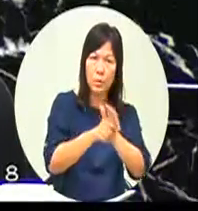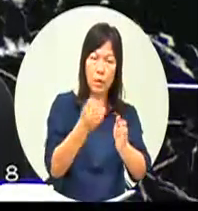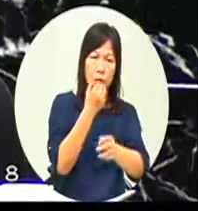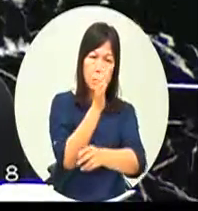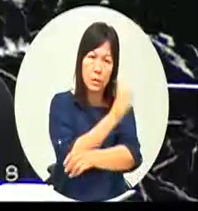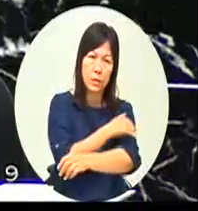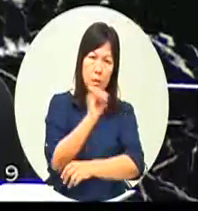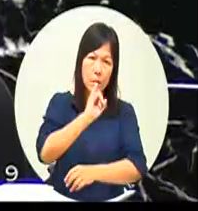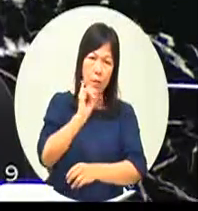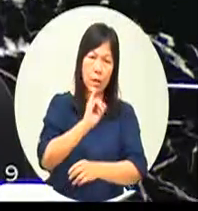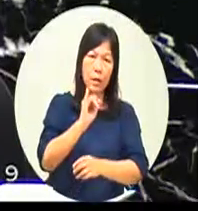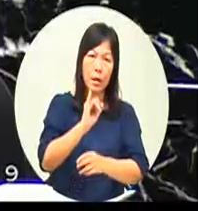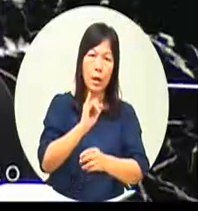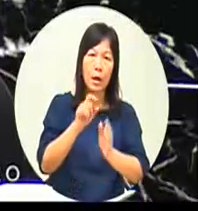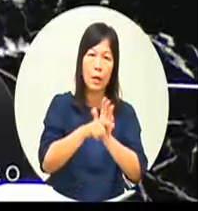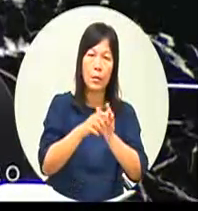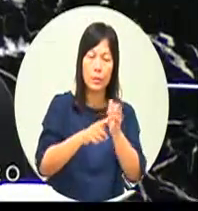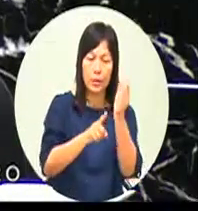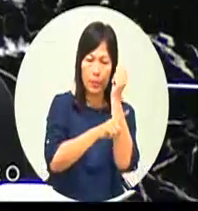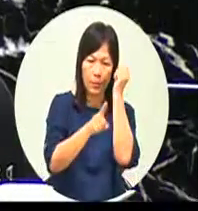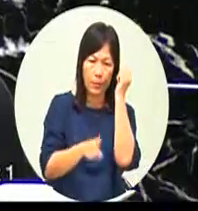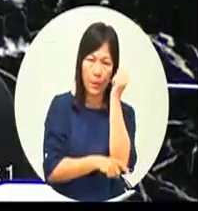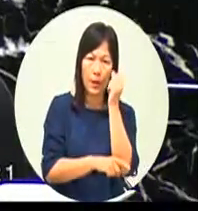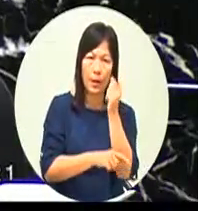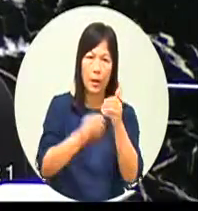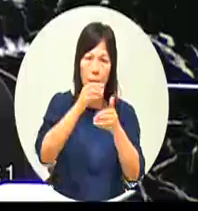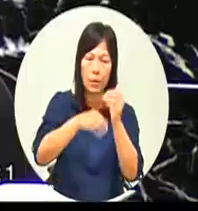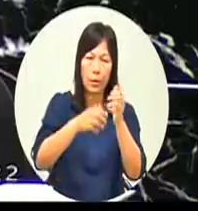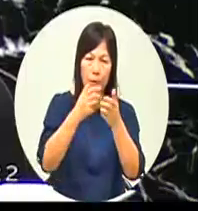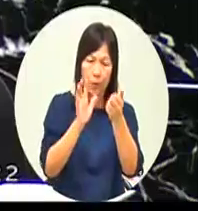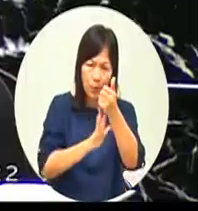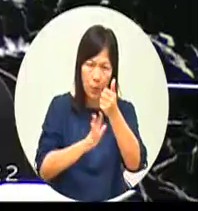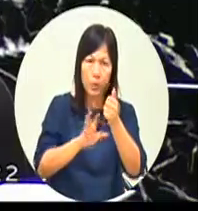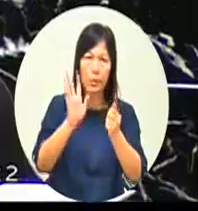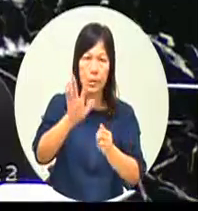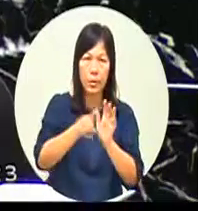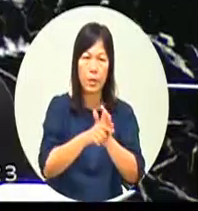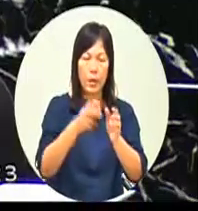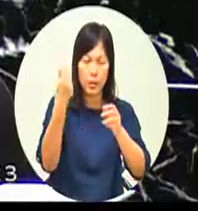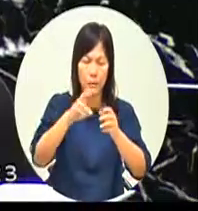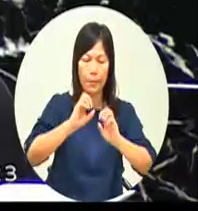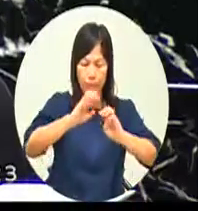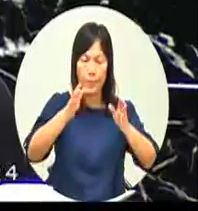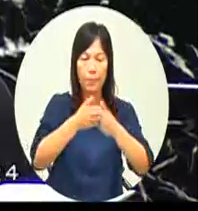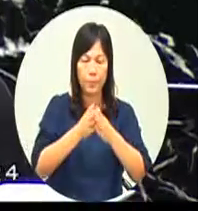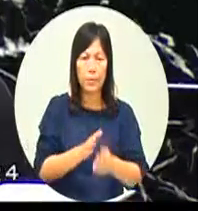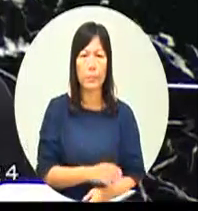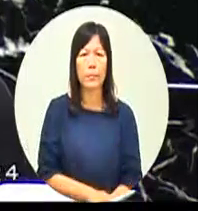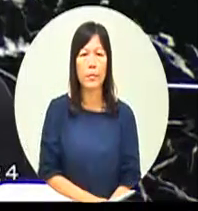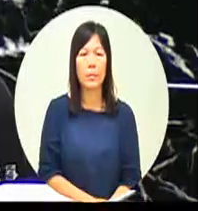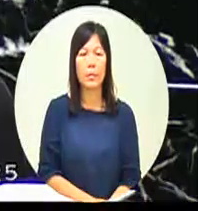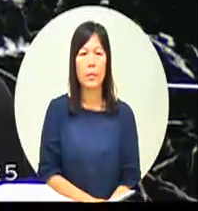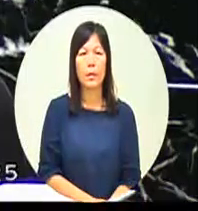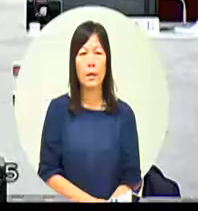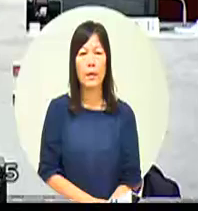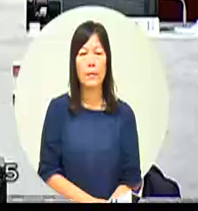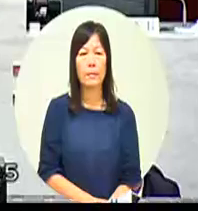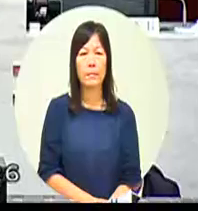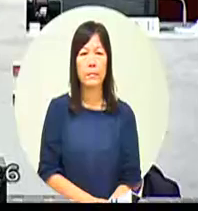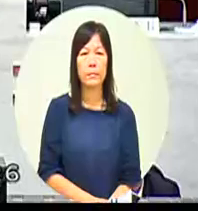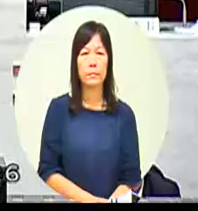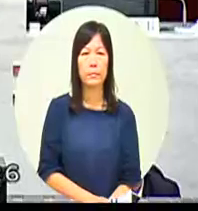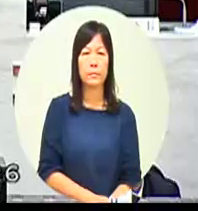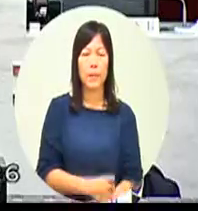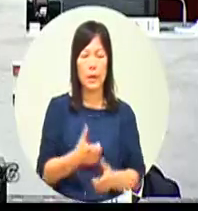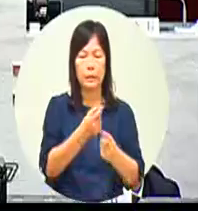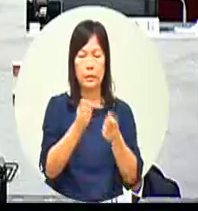兰议员为法规委员会的委员，在此跟各位议员报告如下，谢谢。 好，谢谢这样的